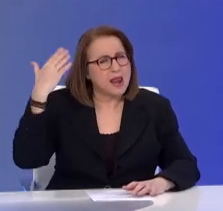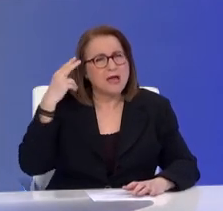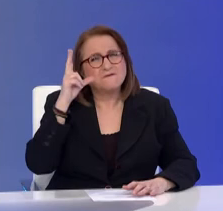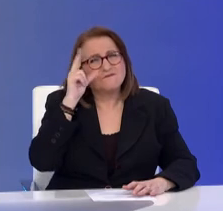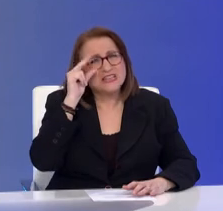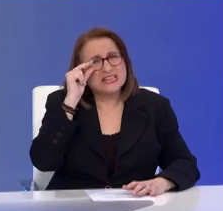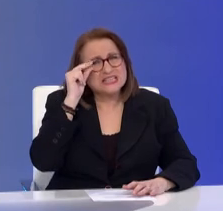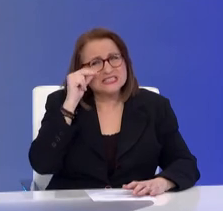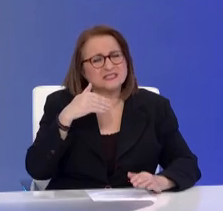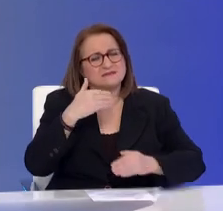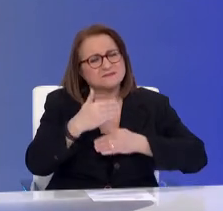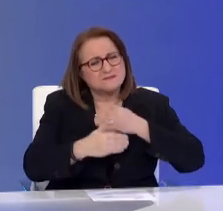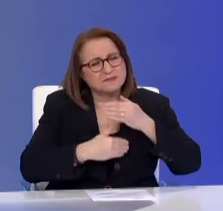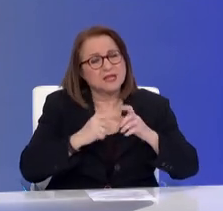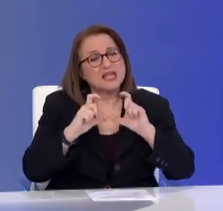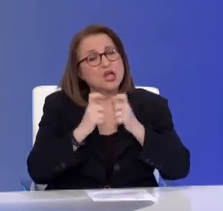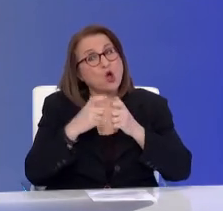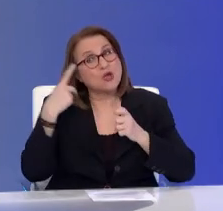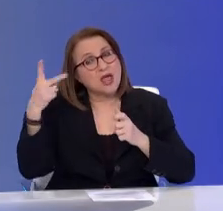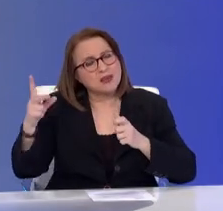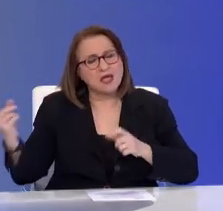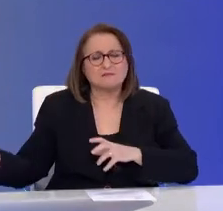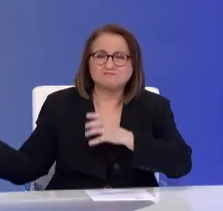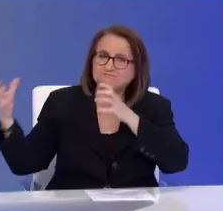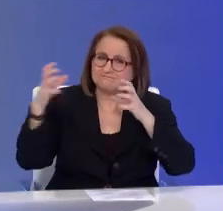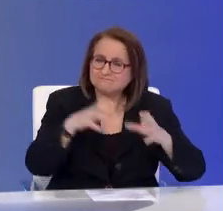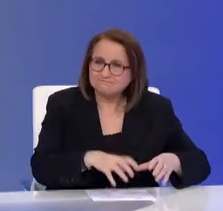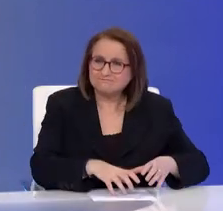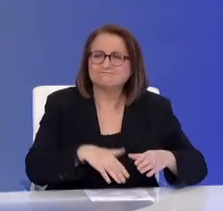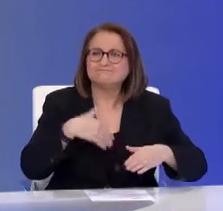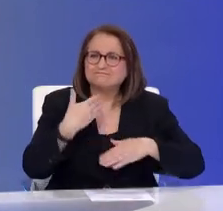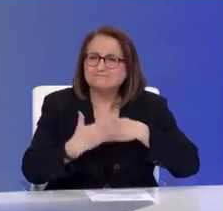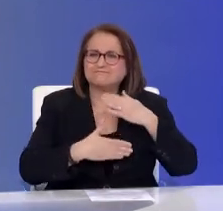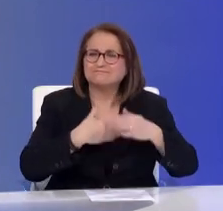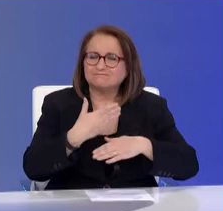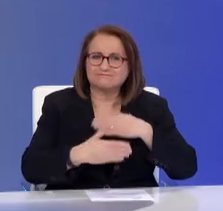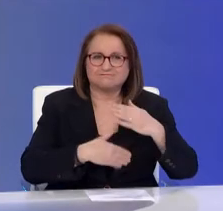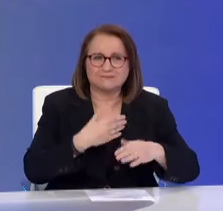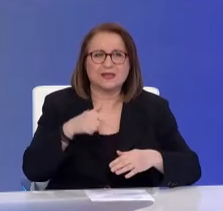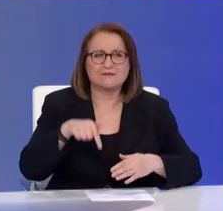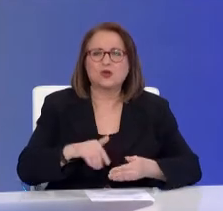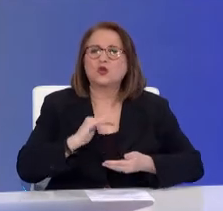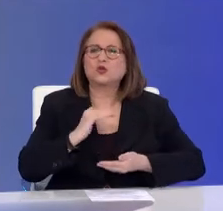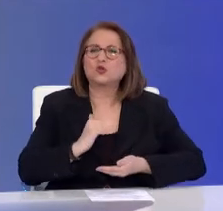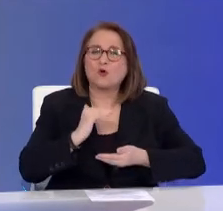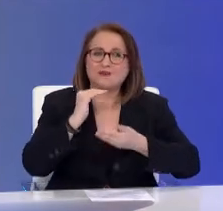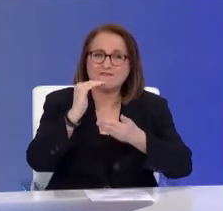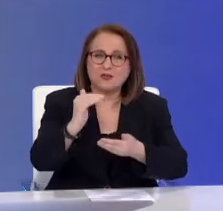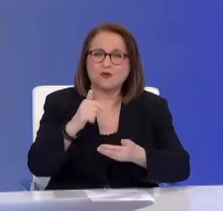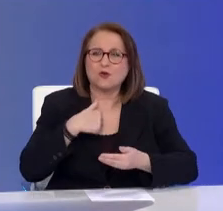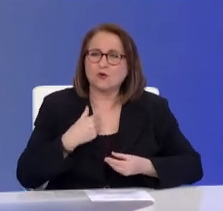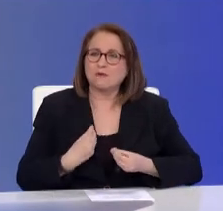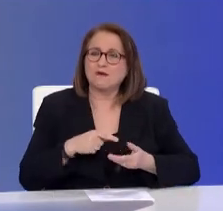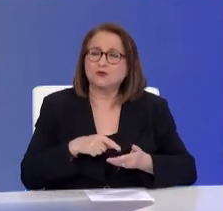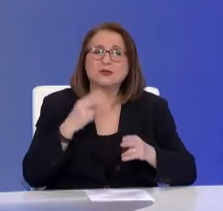και αργότερα με την οικογένειά του. Το βραβείο, λοιπόν, Lord Byron,